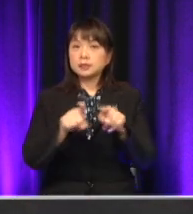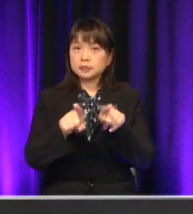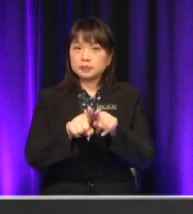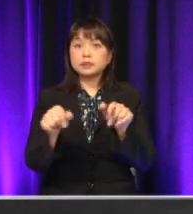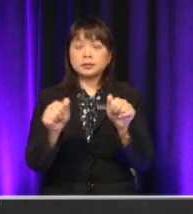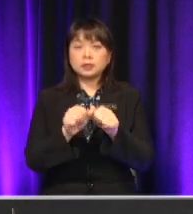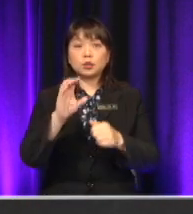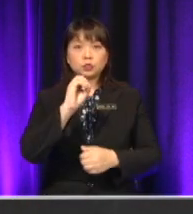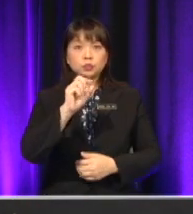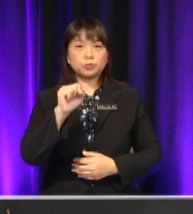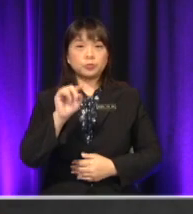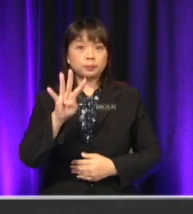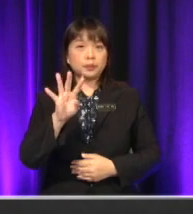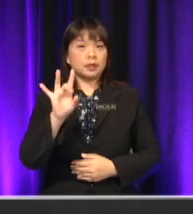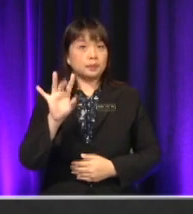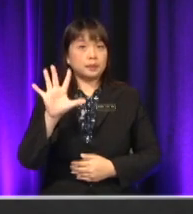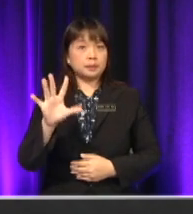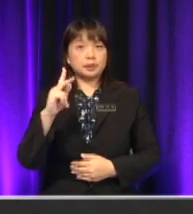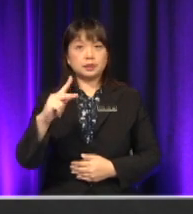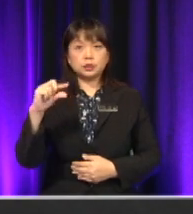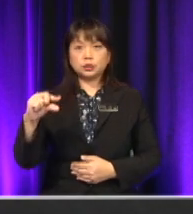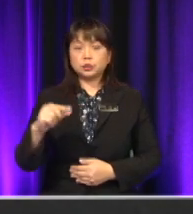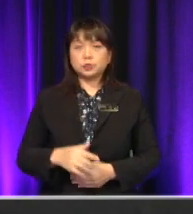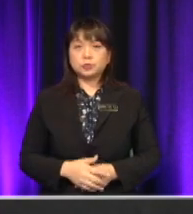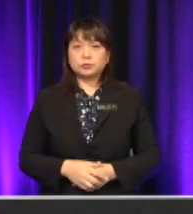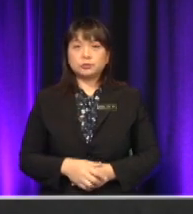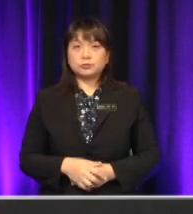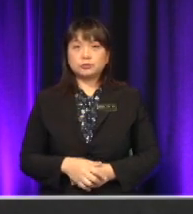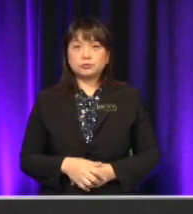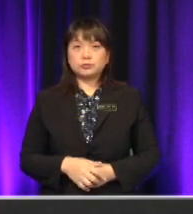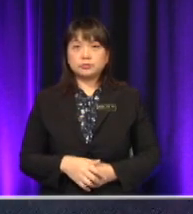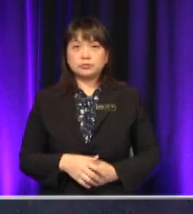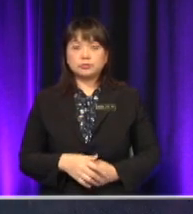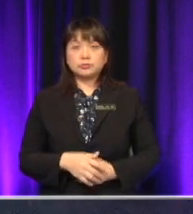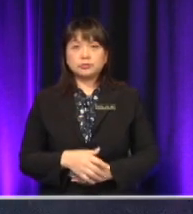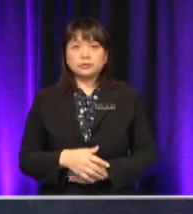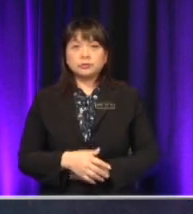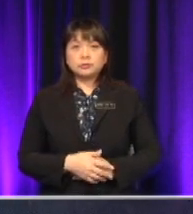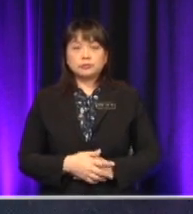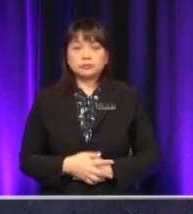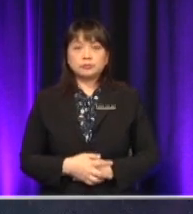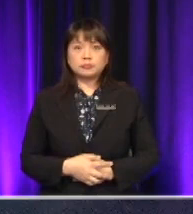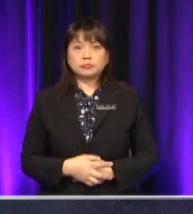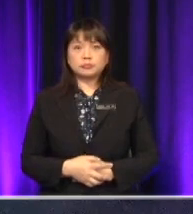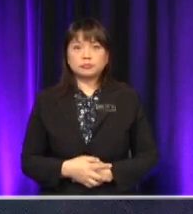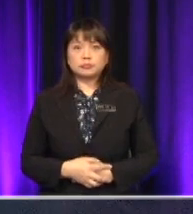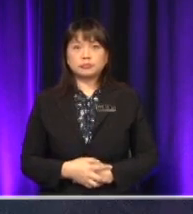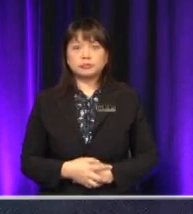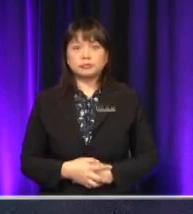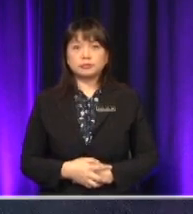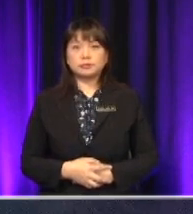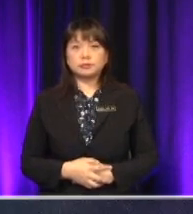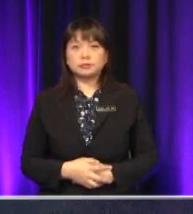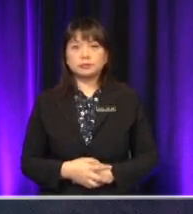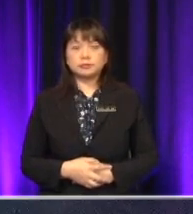0.485 kg, cikgu. Very good. Okey, tak apa. Sementara Hanif tengah buat tu, cikgu ada sediakan ganjaran untuk Hanif. Cikgu masukkan